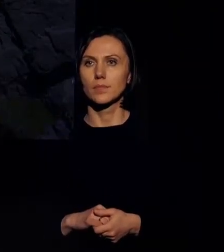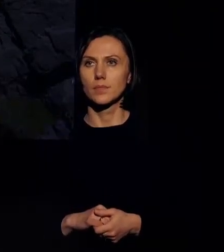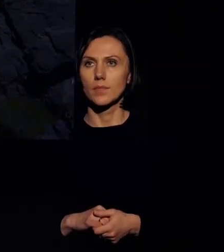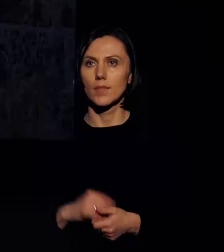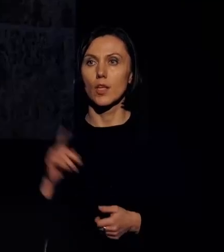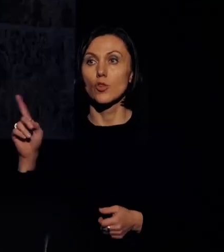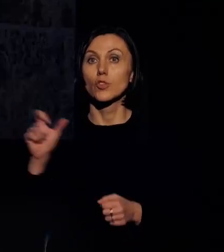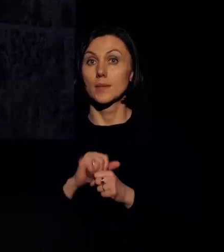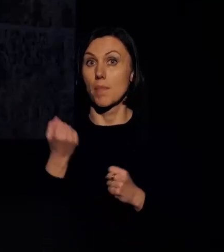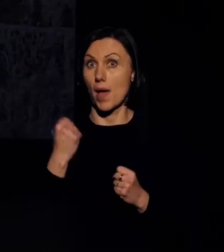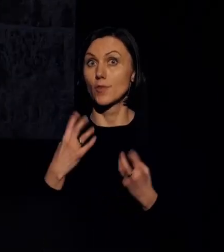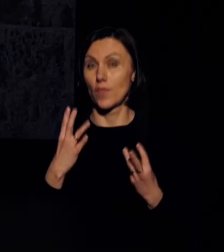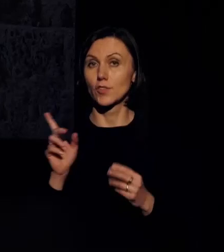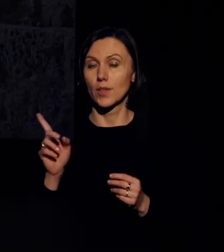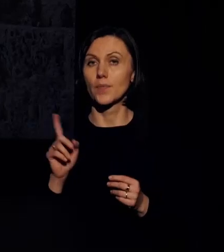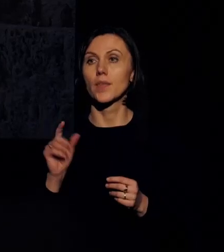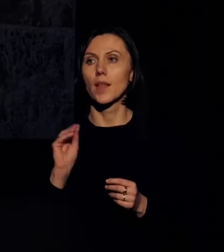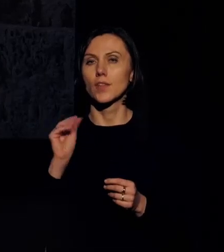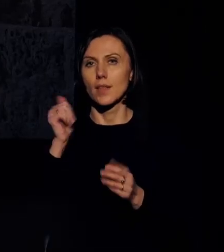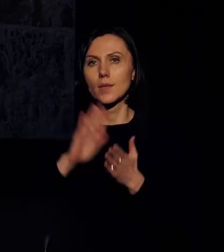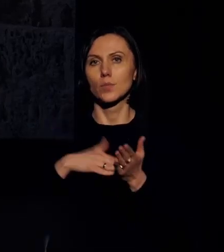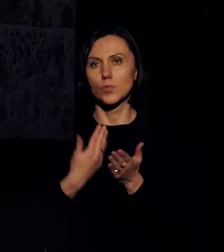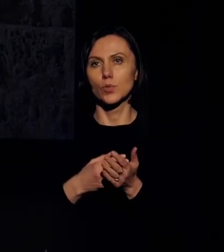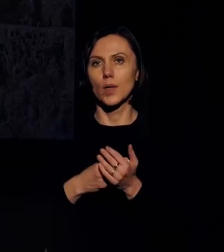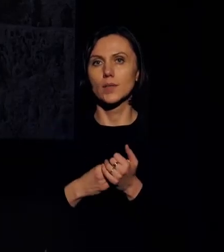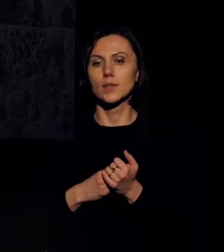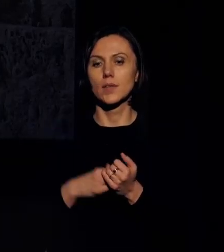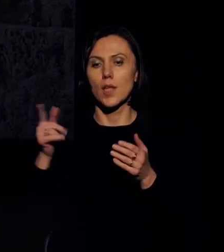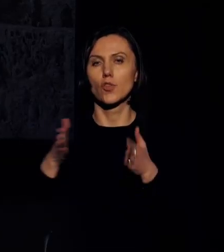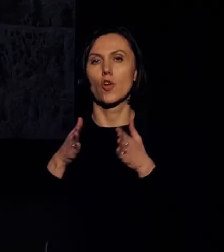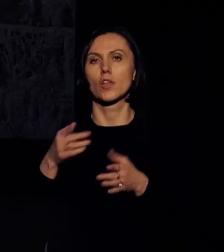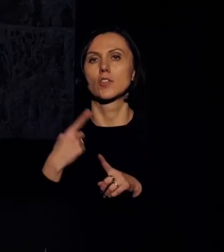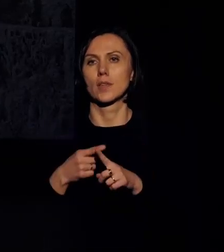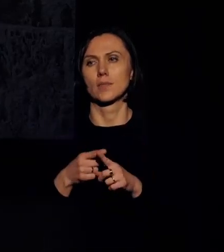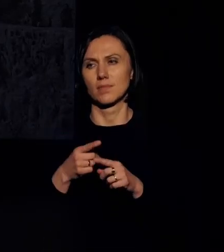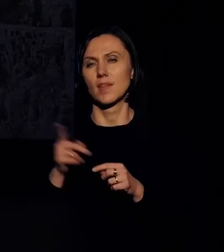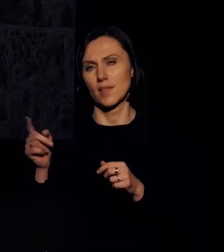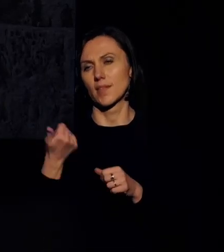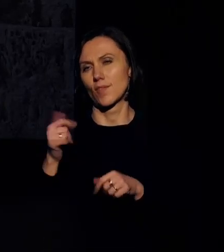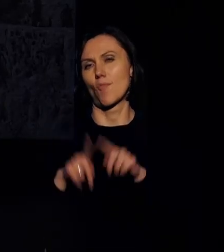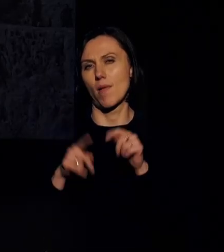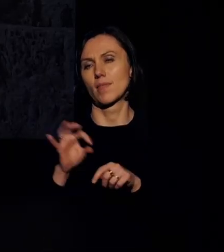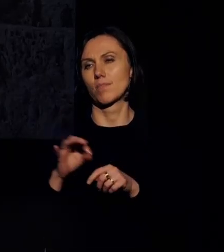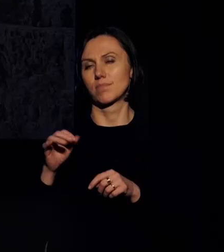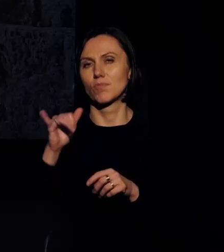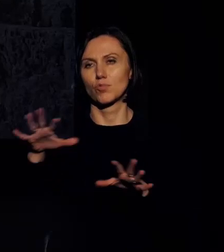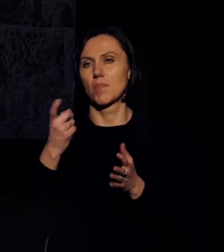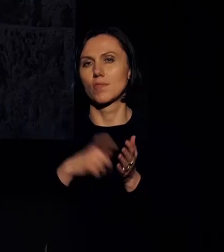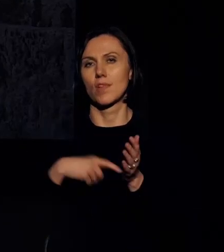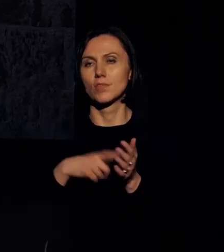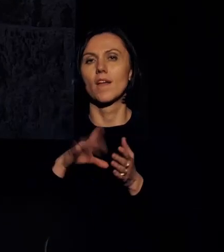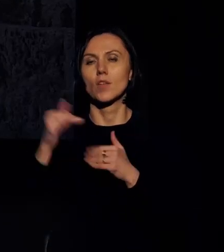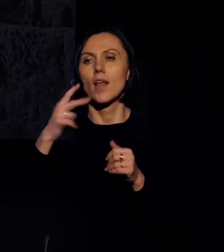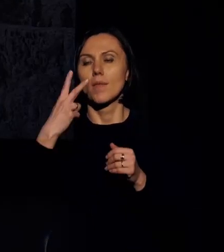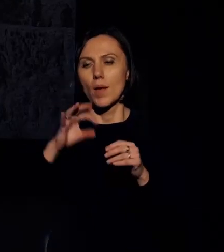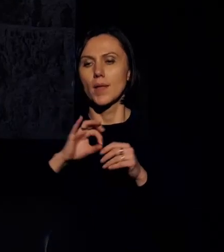To, co jest bardzo ważne, tutaj jeszcze jeden przykład takiej Via Ferraty, też bardzo typowej dla Dolomitów, poprowadzonej po prostu po skalnych